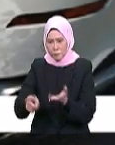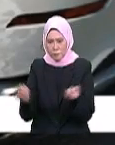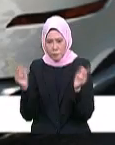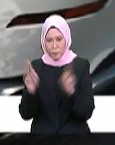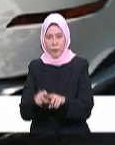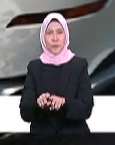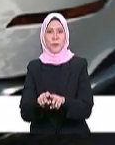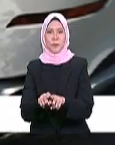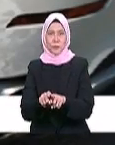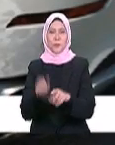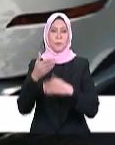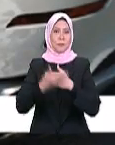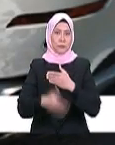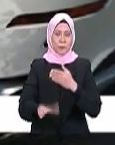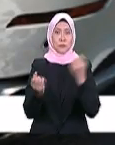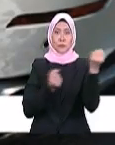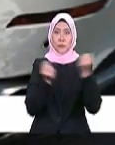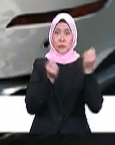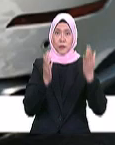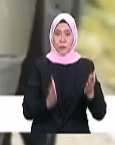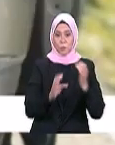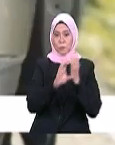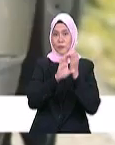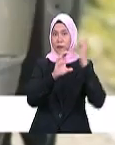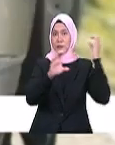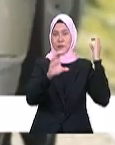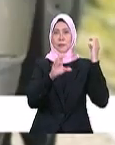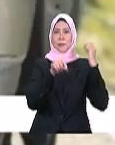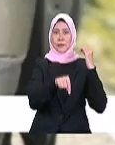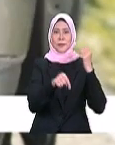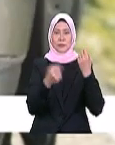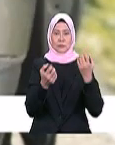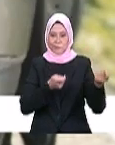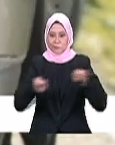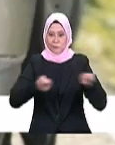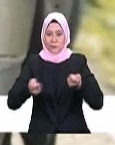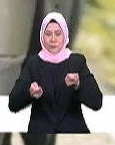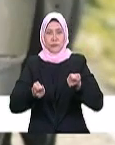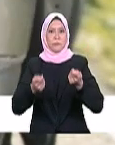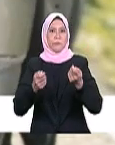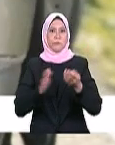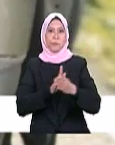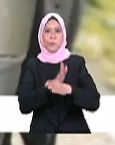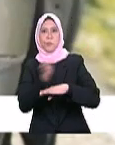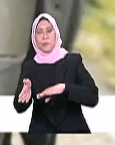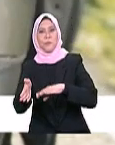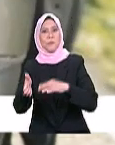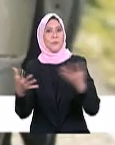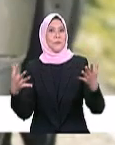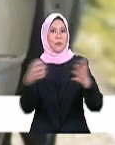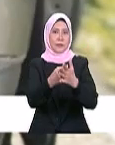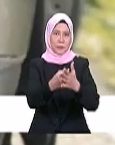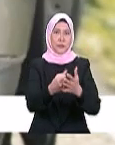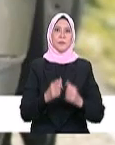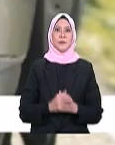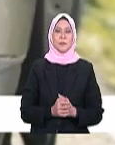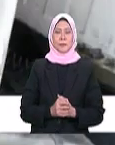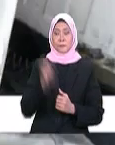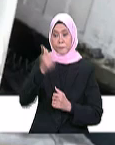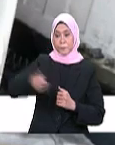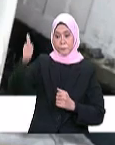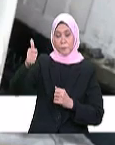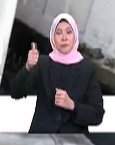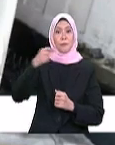insiden berlaku selepas pemandu trailer hilang kawalan. Menurut Ketua Polis Daerah Bentong, Superintendent Zaiha Muhammad